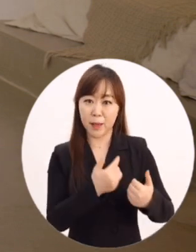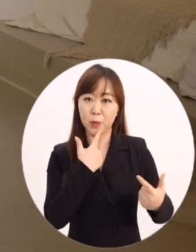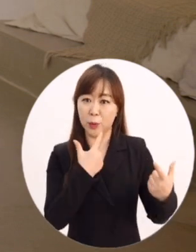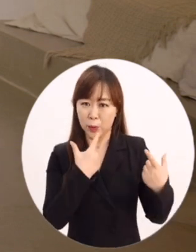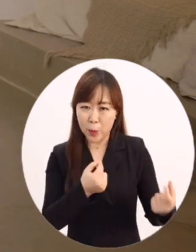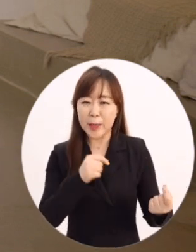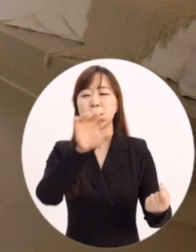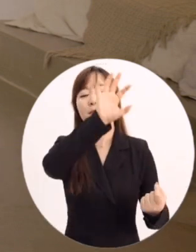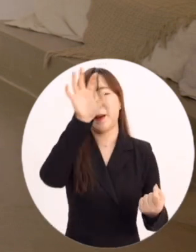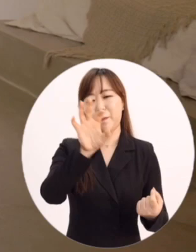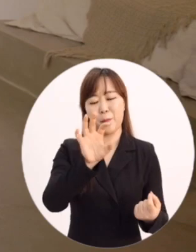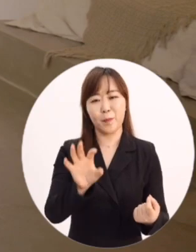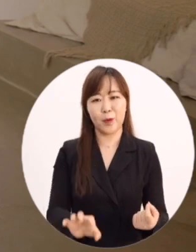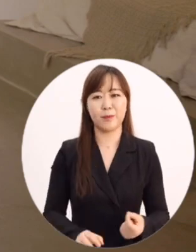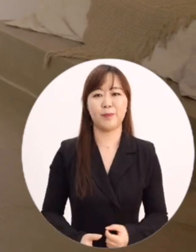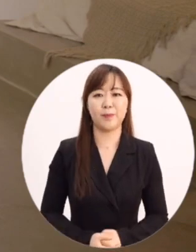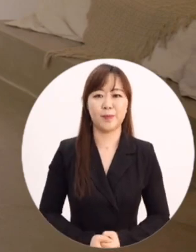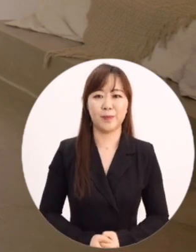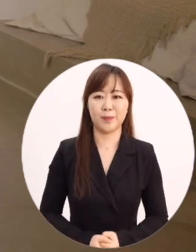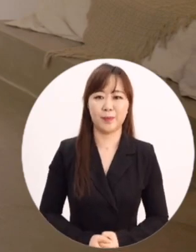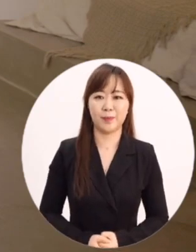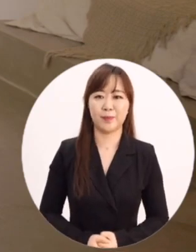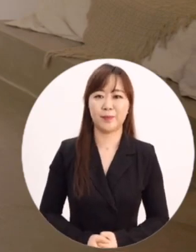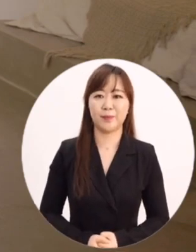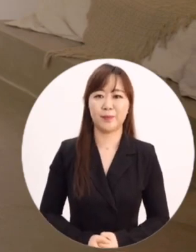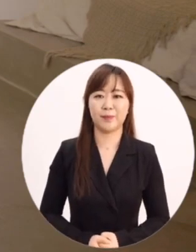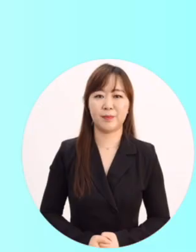반대쪽도 반복합니다.